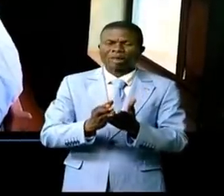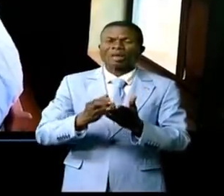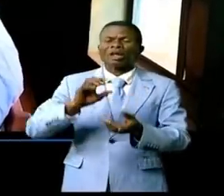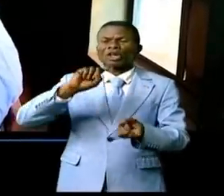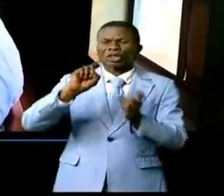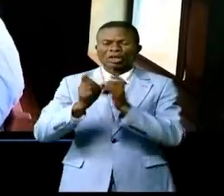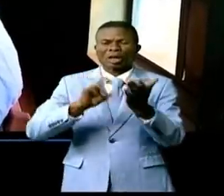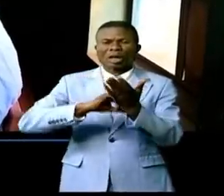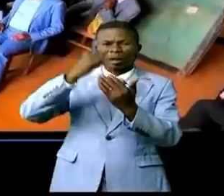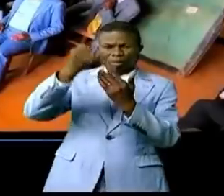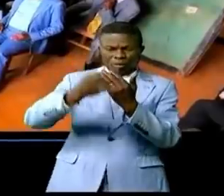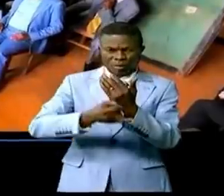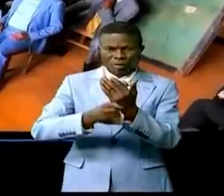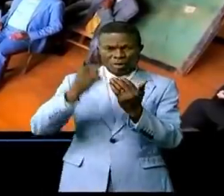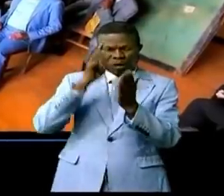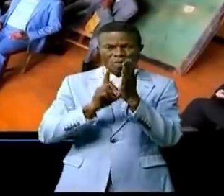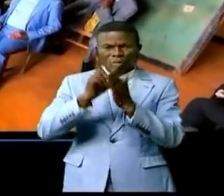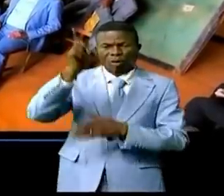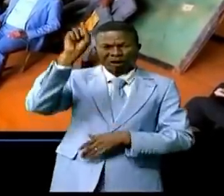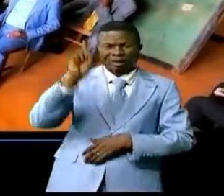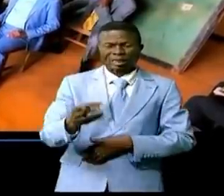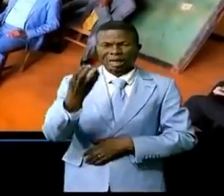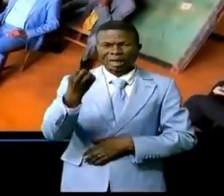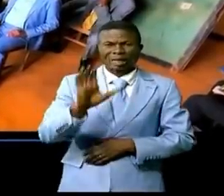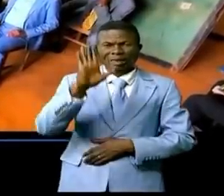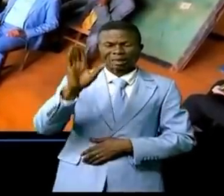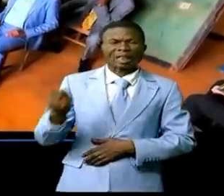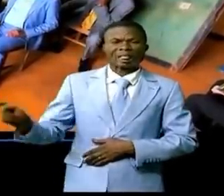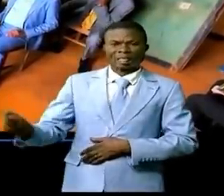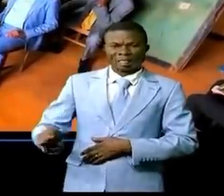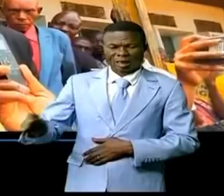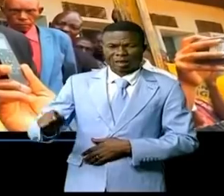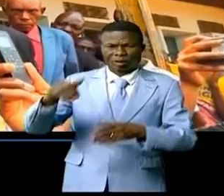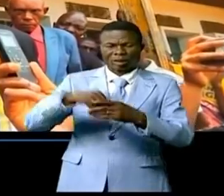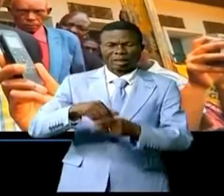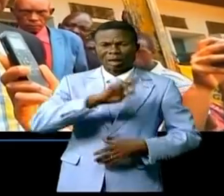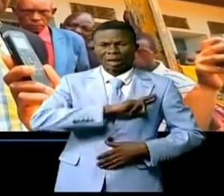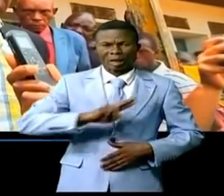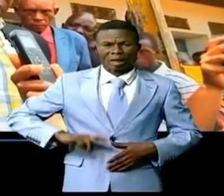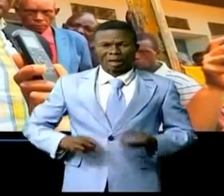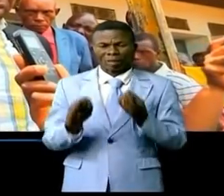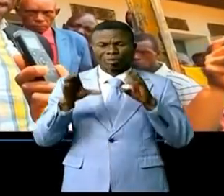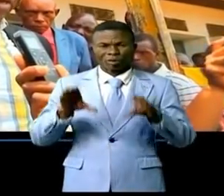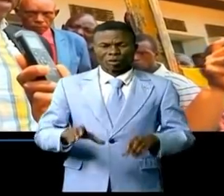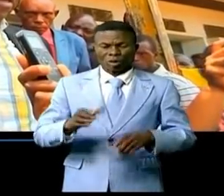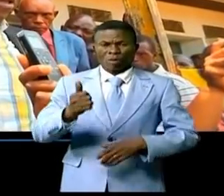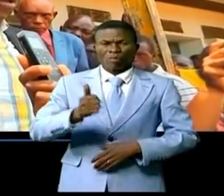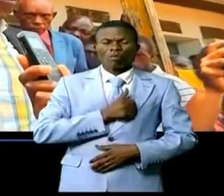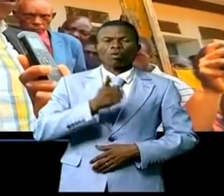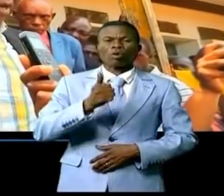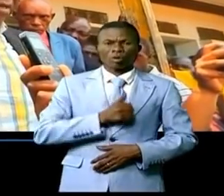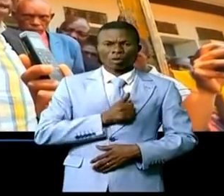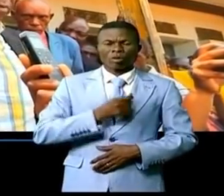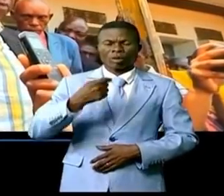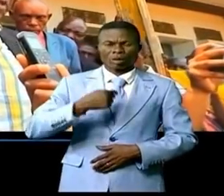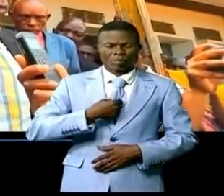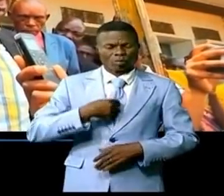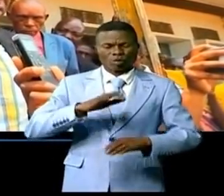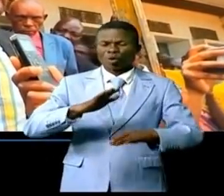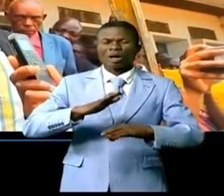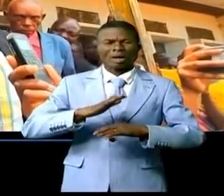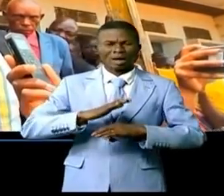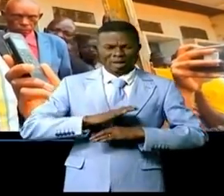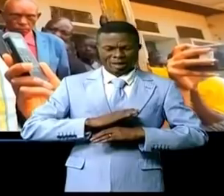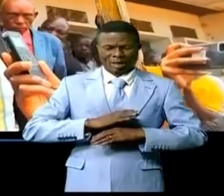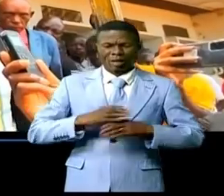transversal programme lié au développement des 145 territoires de la République démocratique du Congo. Personnellement, je suis soulagé. Qu'est-ce que